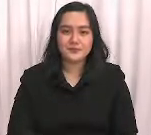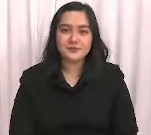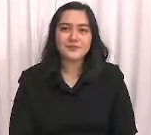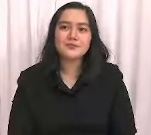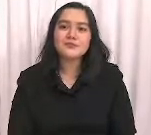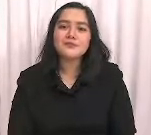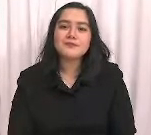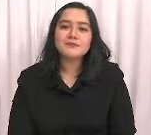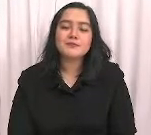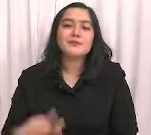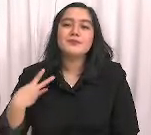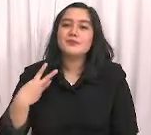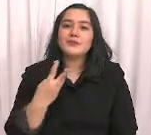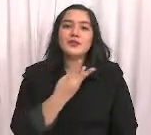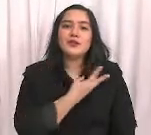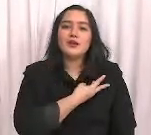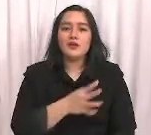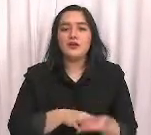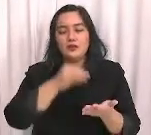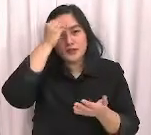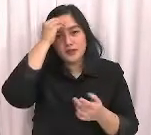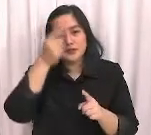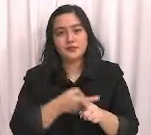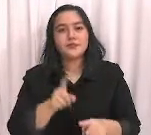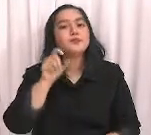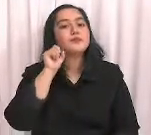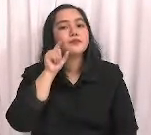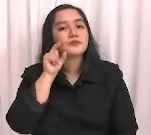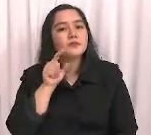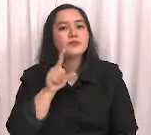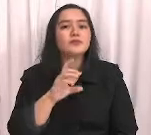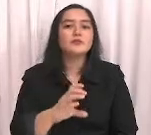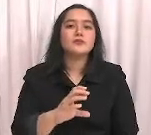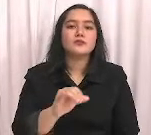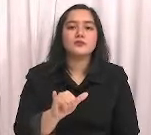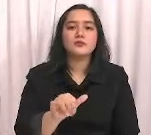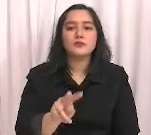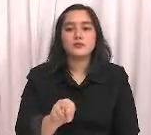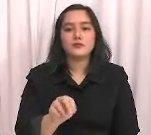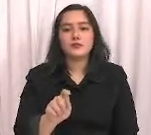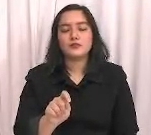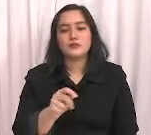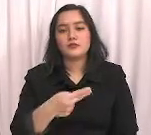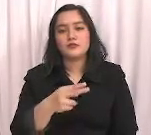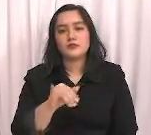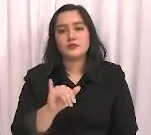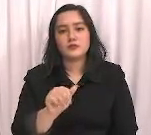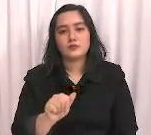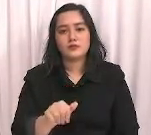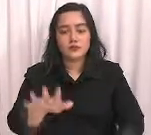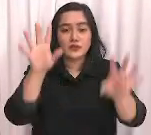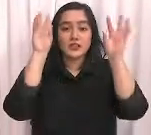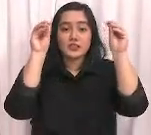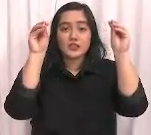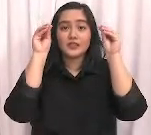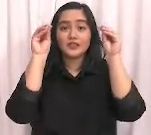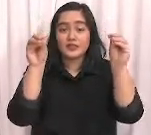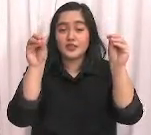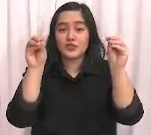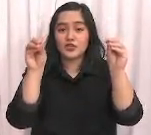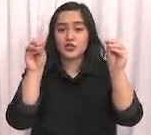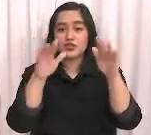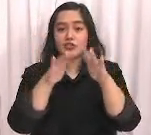narinig natin kay Cynthia, pinapangaralan niya yung kanyang dalawang anak. Ang sabi niya, oh, wag muna kayo magano. Wag